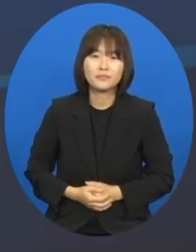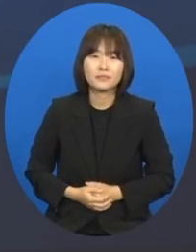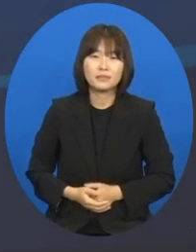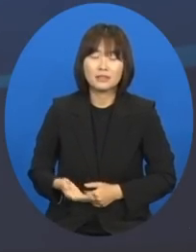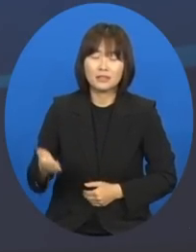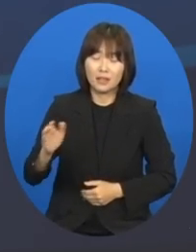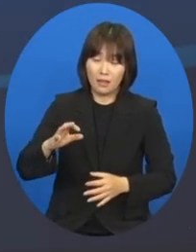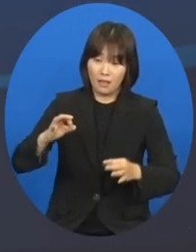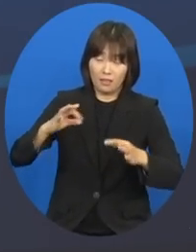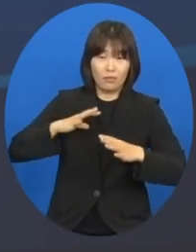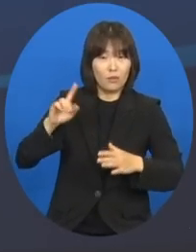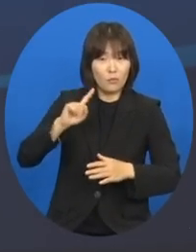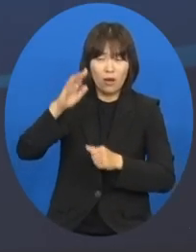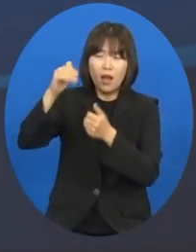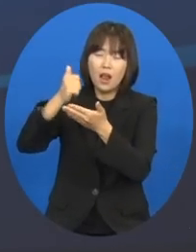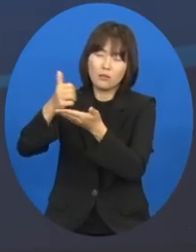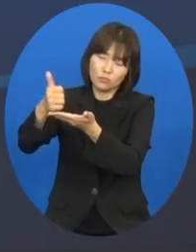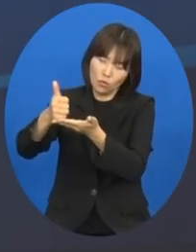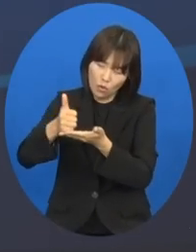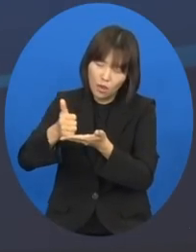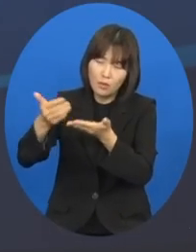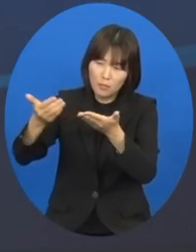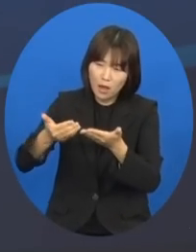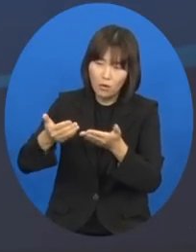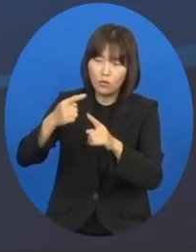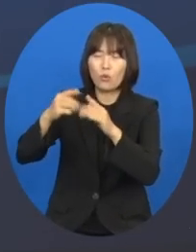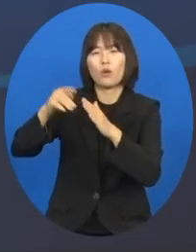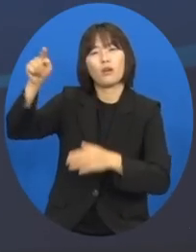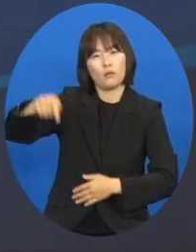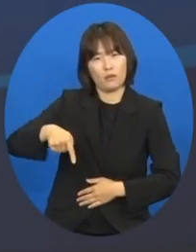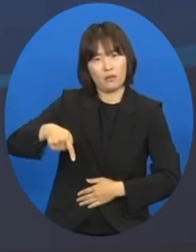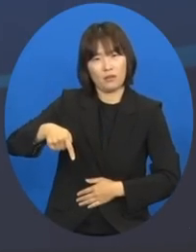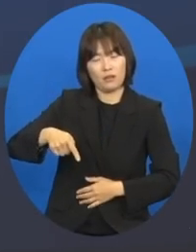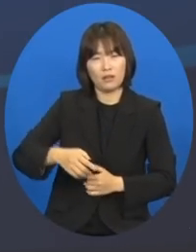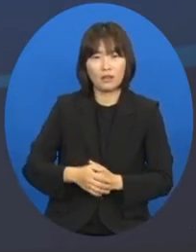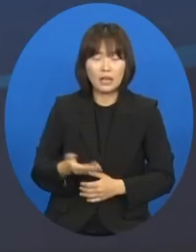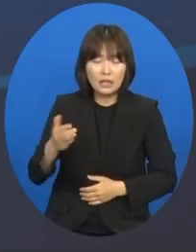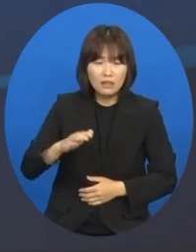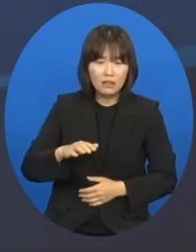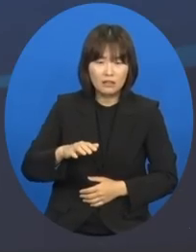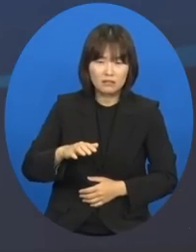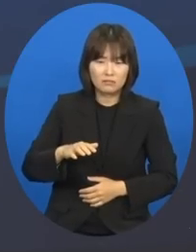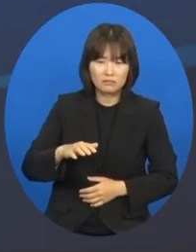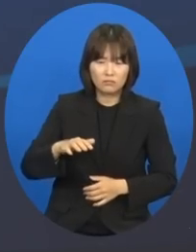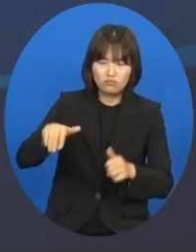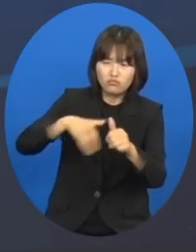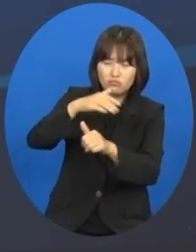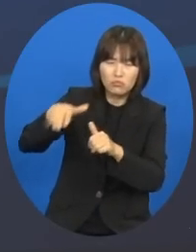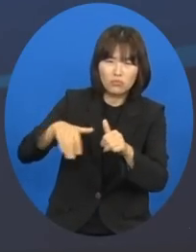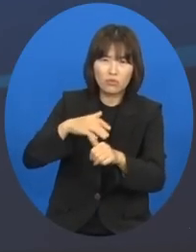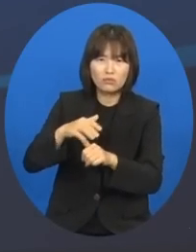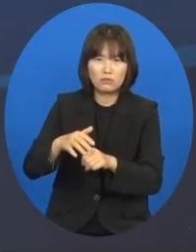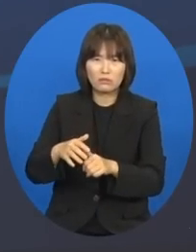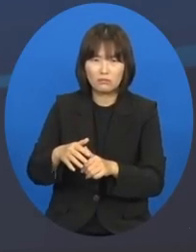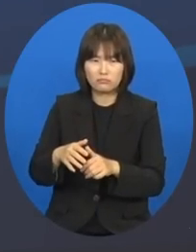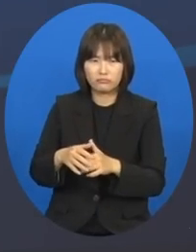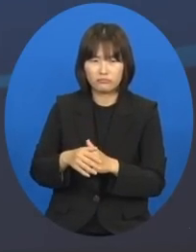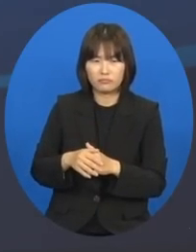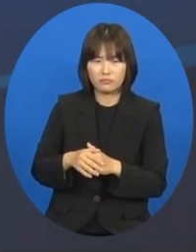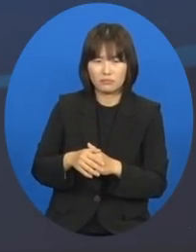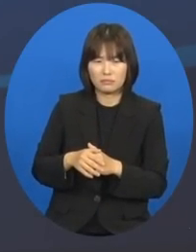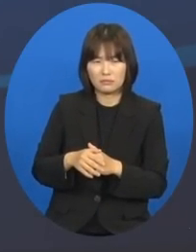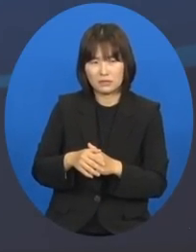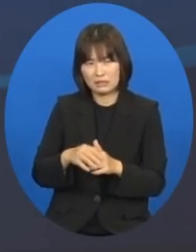놀랍게도 하나님의 초대를 받아서 여기까지 온 거잖아요 근데 여기저기서 수근거립니다 사람들이 왜 교회 와서 저런 말을